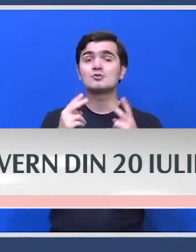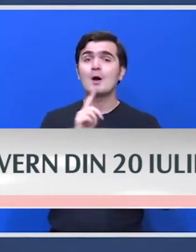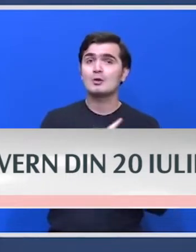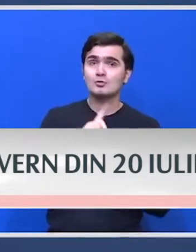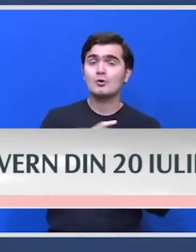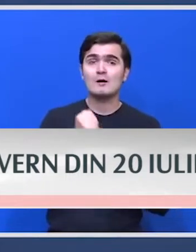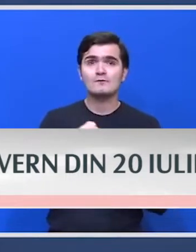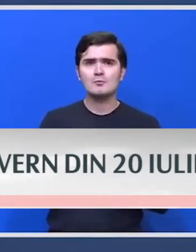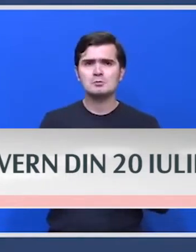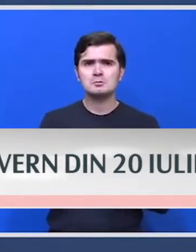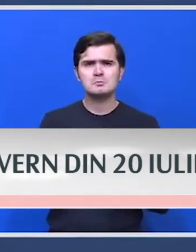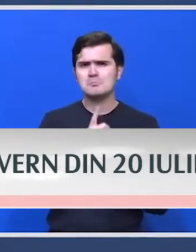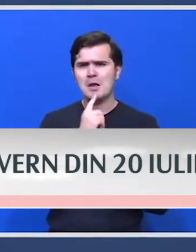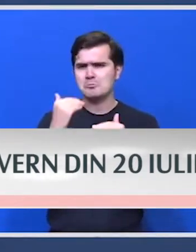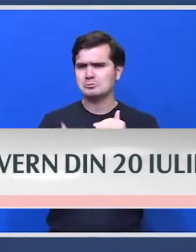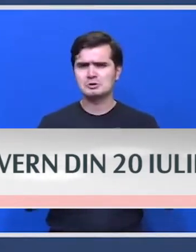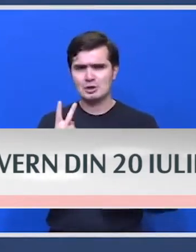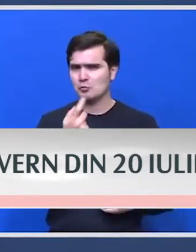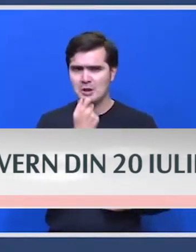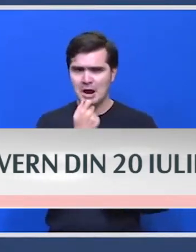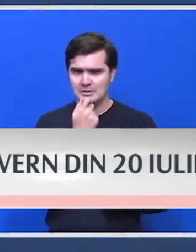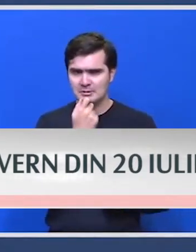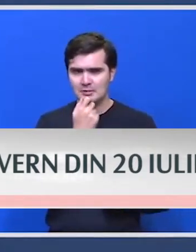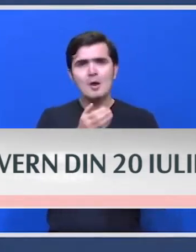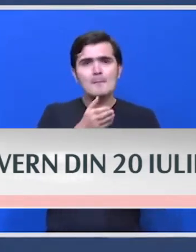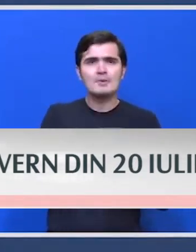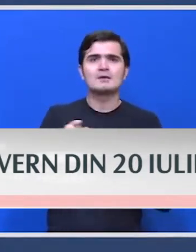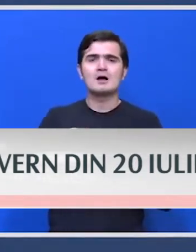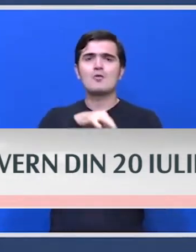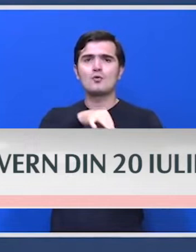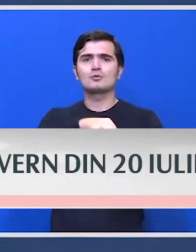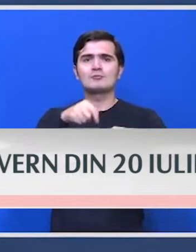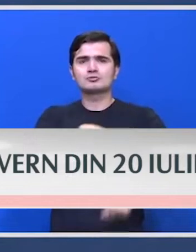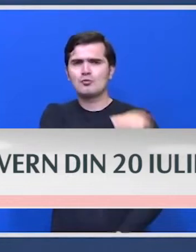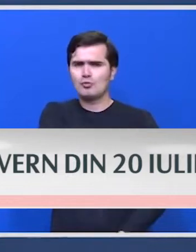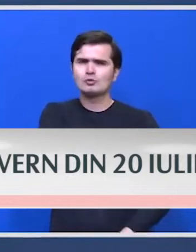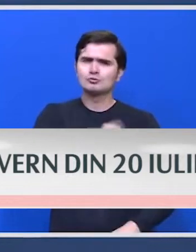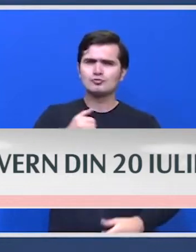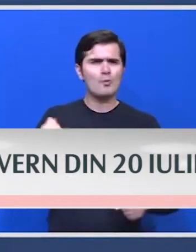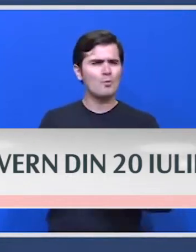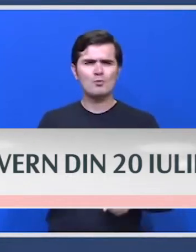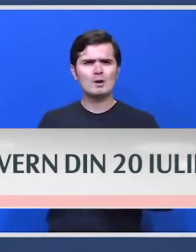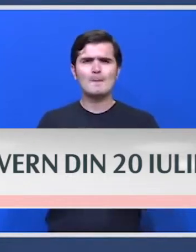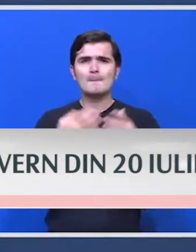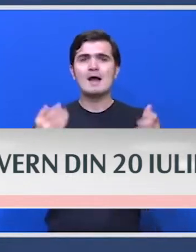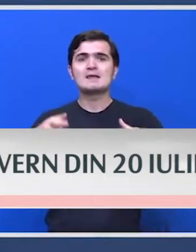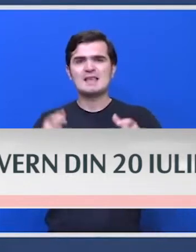în mai puțin de 2 ani de zile, prin coordonarea acestui comitet și printr-o muncă fabuloasă de echipă.